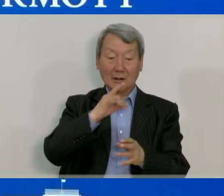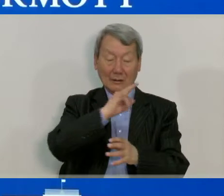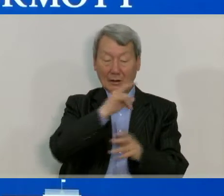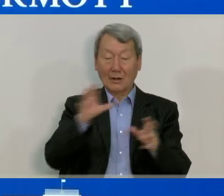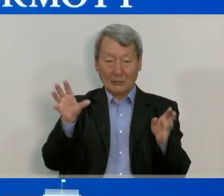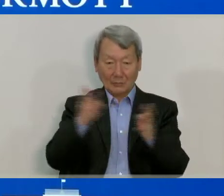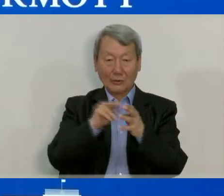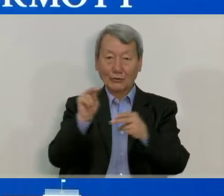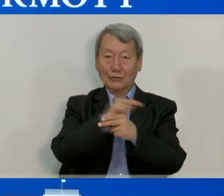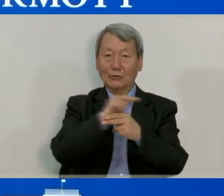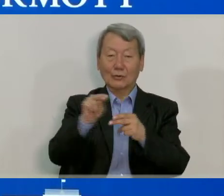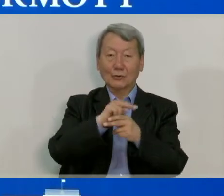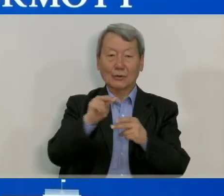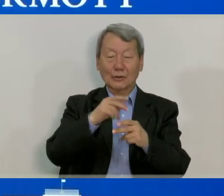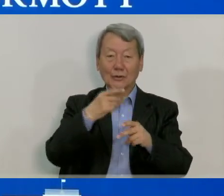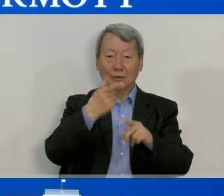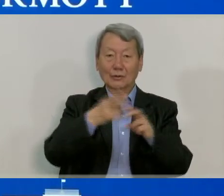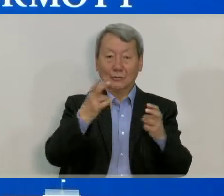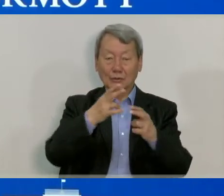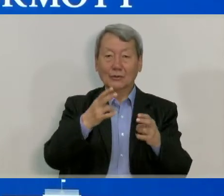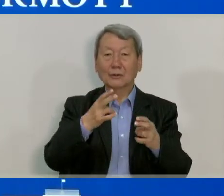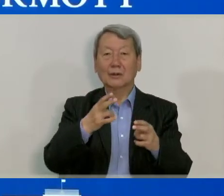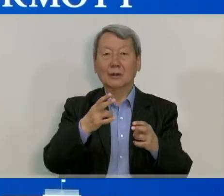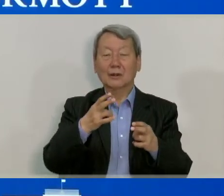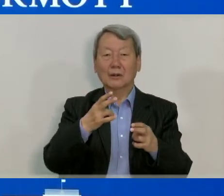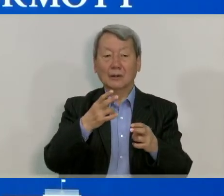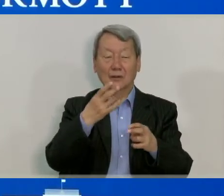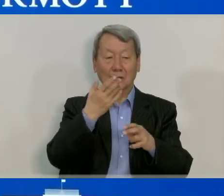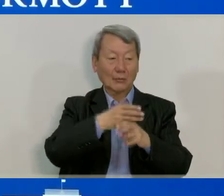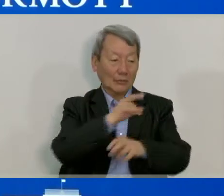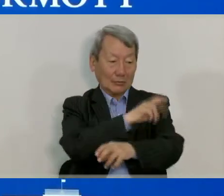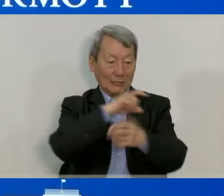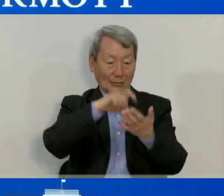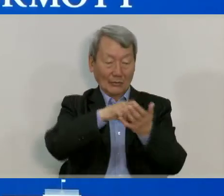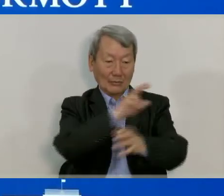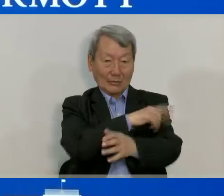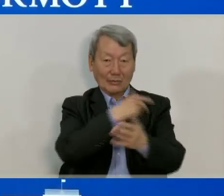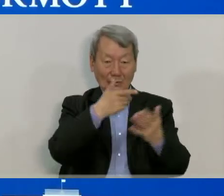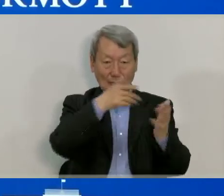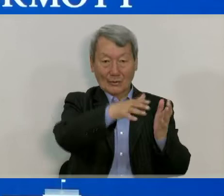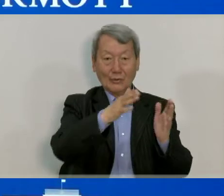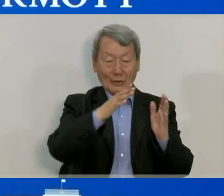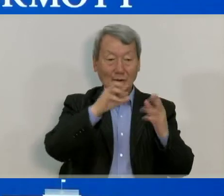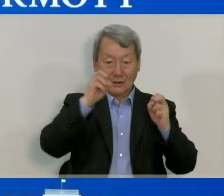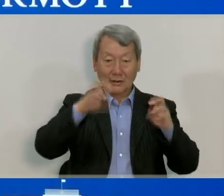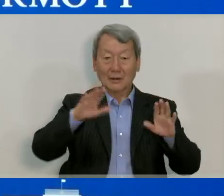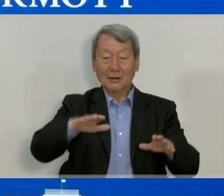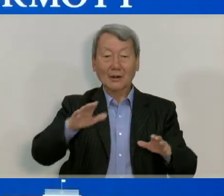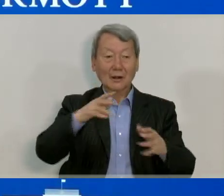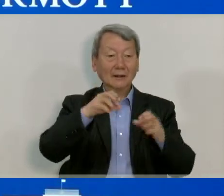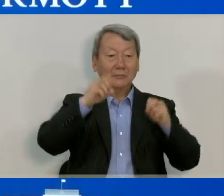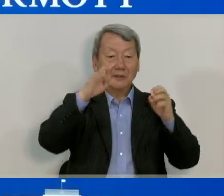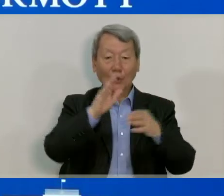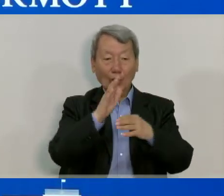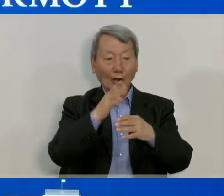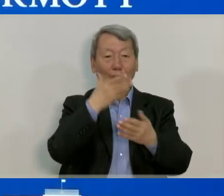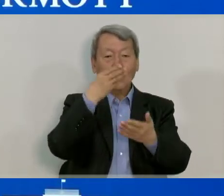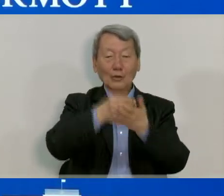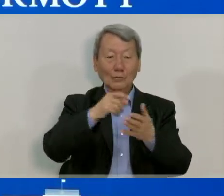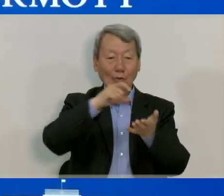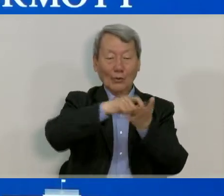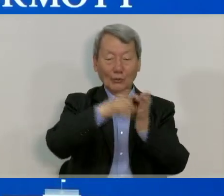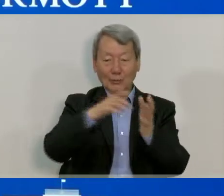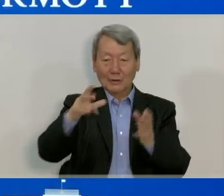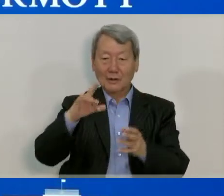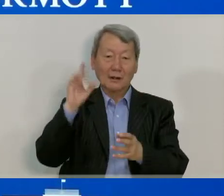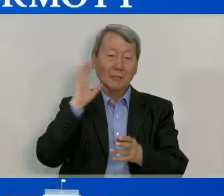инфекция жугуштуу оорулардын ооруканада ал жерде атайын шарттар түзүлгөн, өзүнчө бокска кармап, ошо чогуу кармап